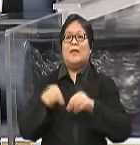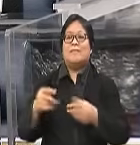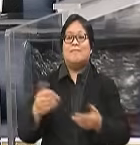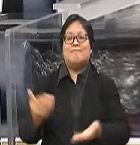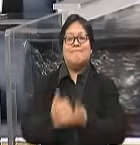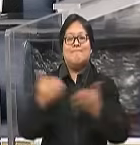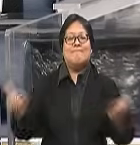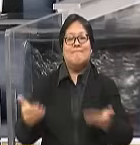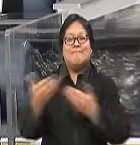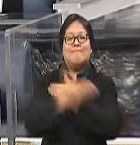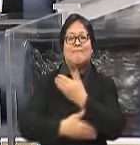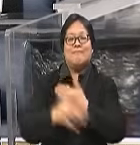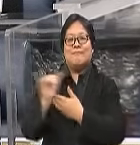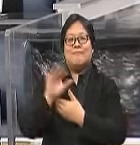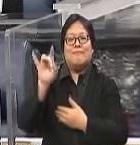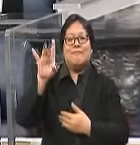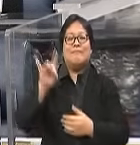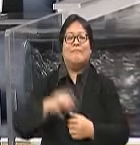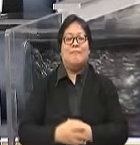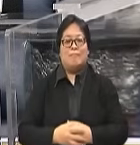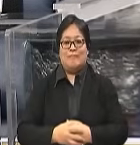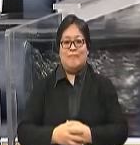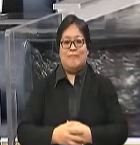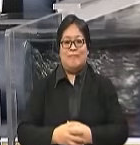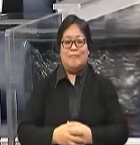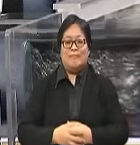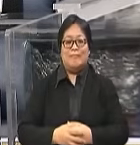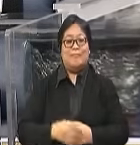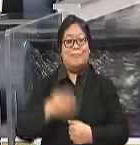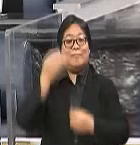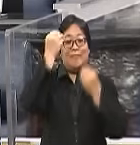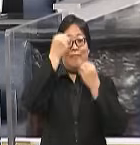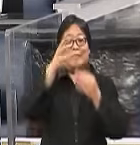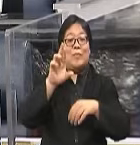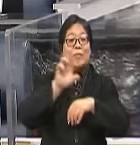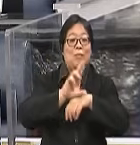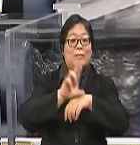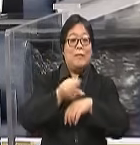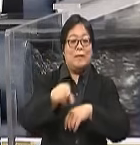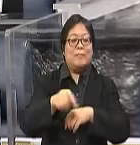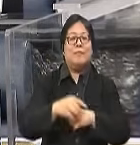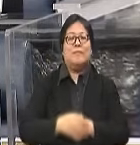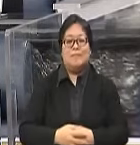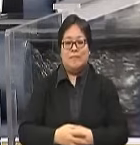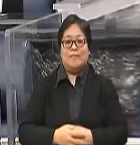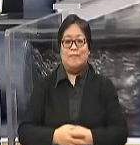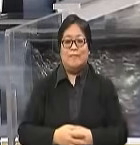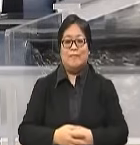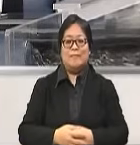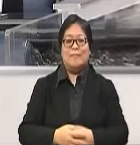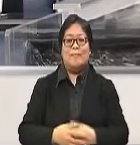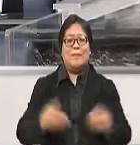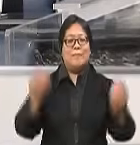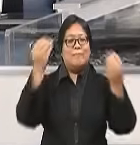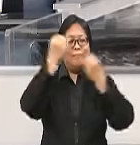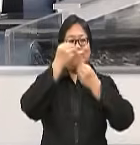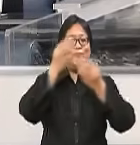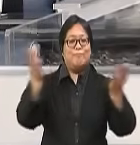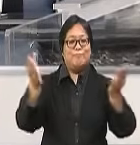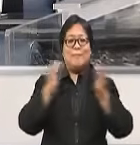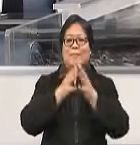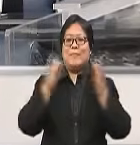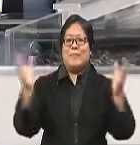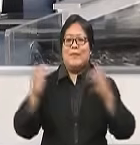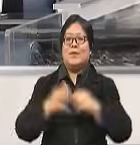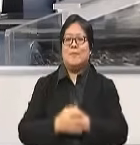menjaga pendapatan untuk negara Indonesia Allah Sujadi untuk pengetahuan Rumpin the genre opening maklumat yang lebih